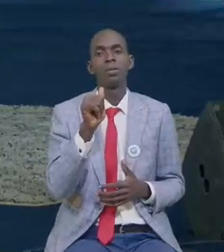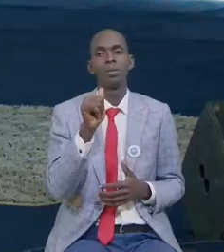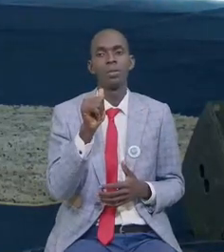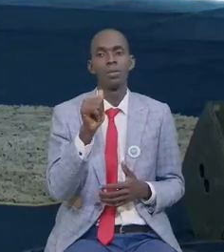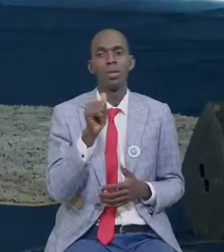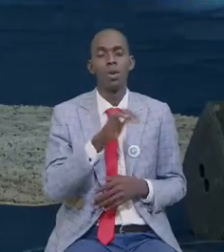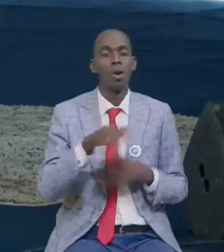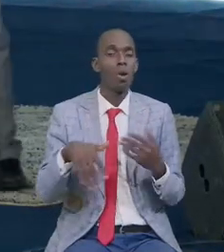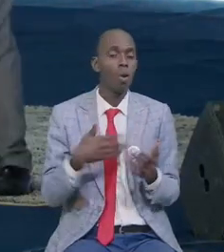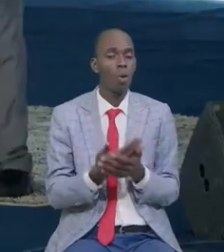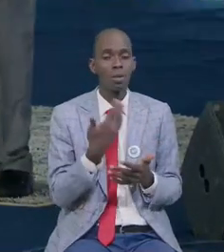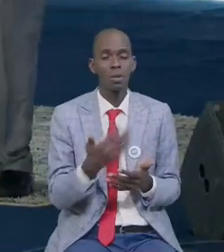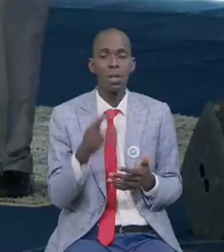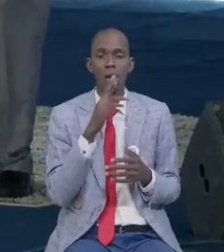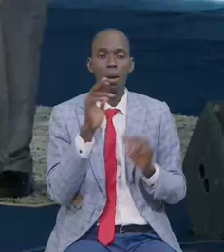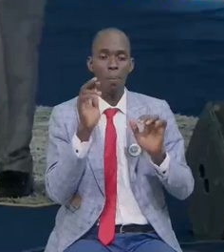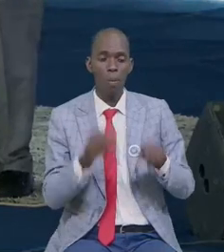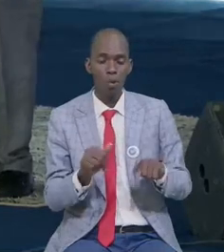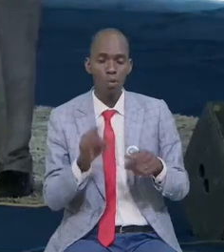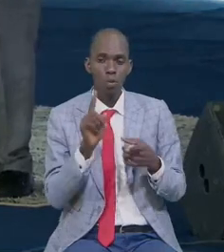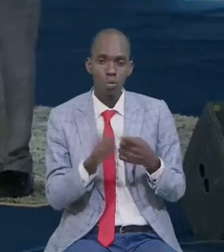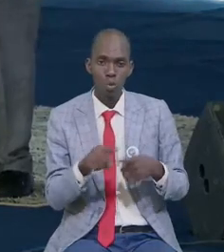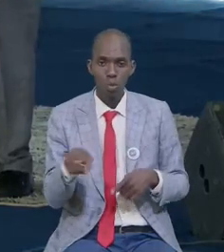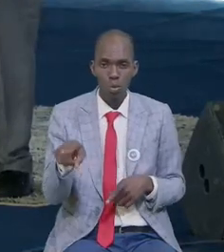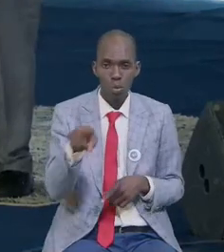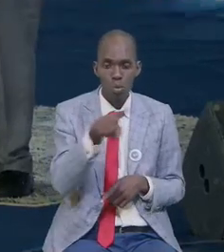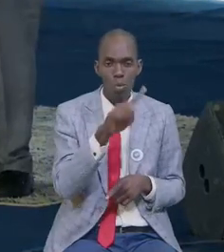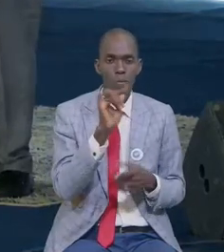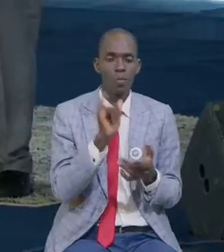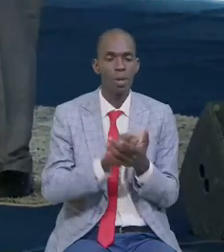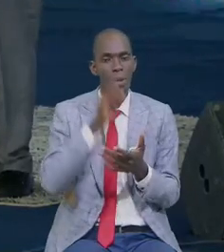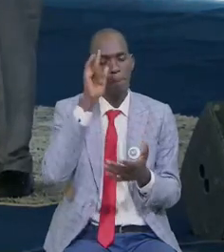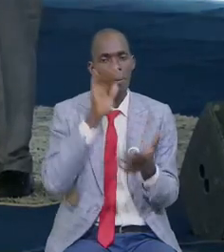Tout est possible à celui qui croit.